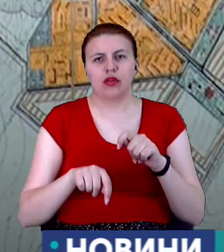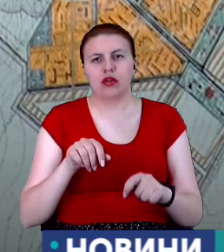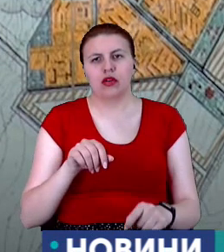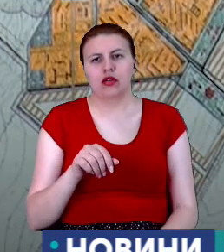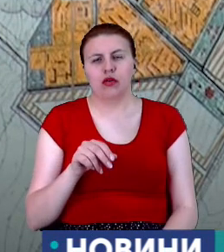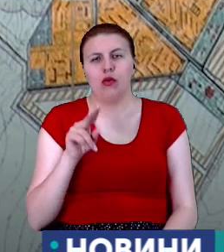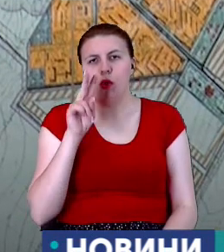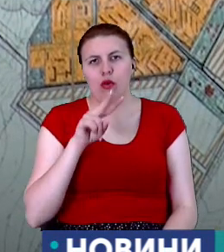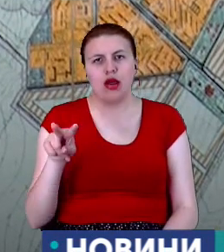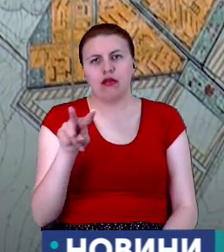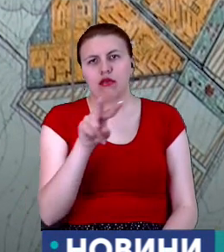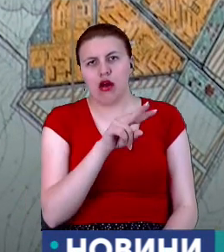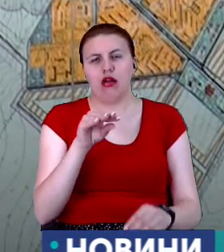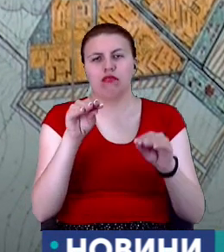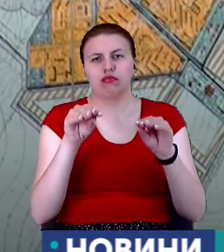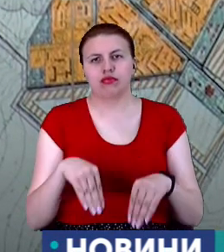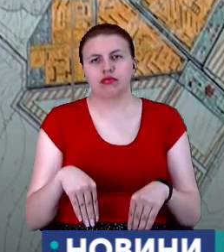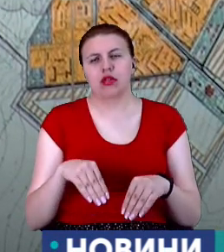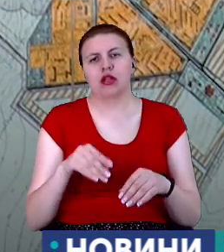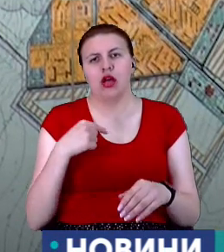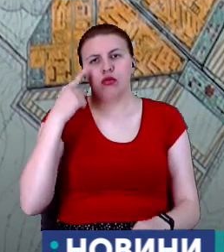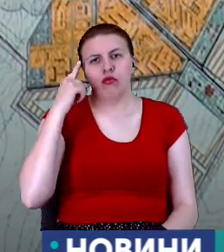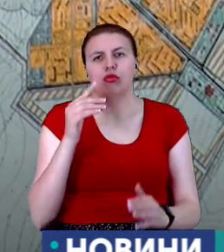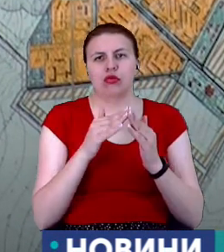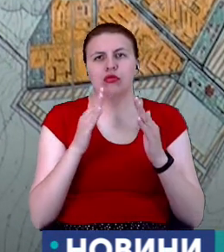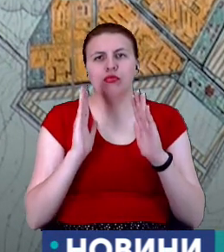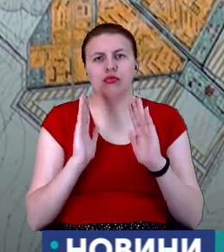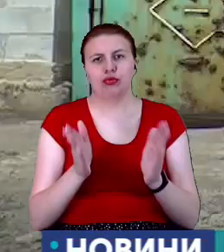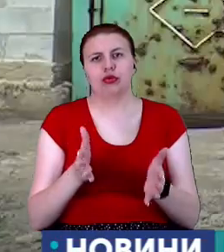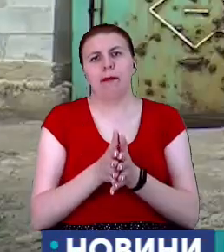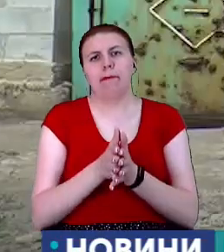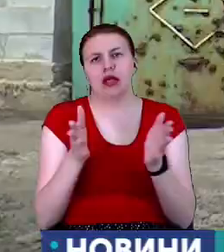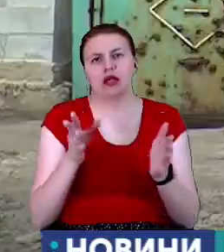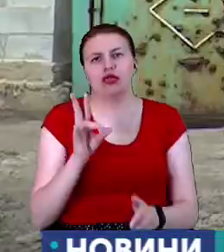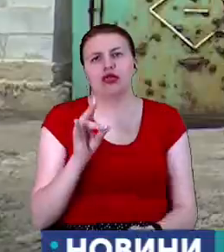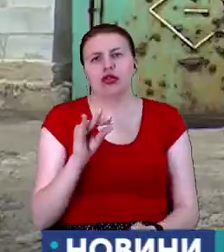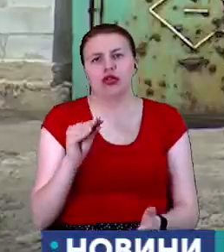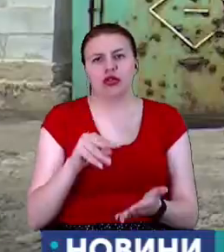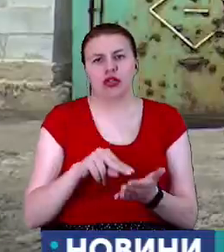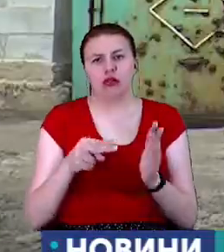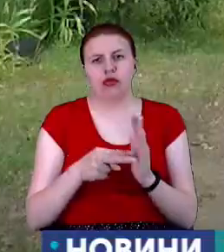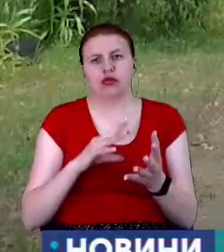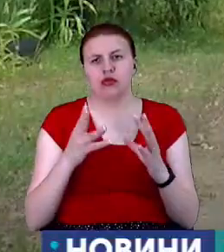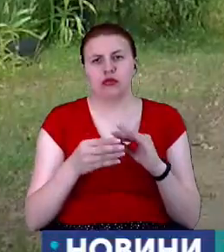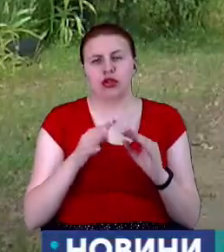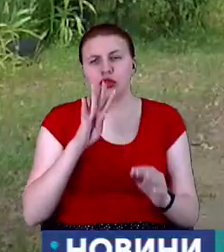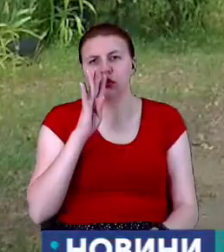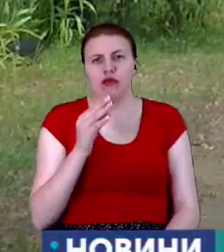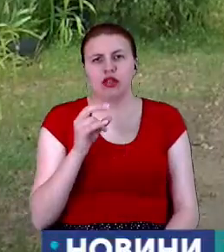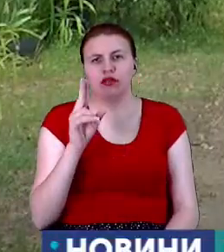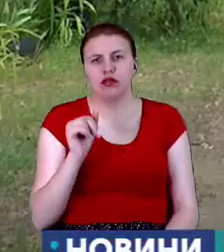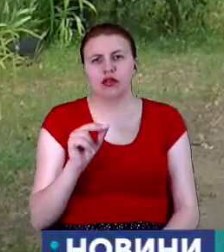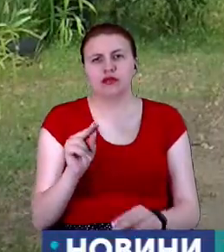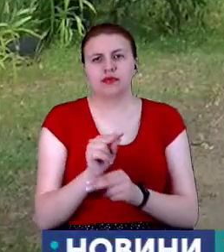оглядали і склали акти. Тобто я думаю, що у нас будинків буде більше, ніж заплановано. Загалом за 4 роки в Авдіївці відремонтували